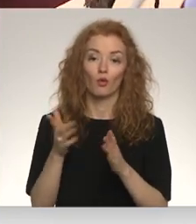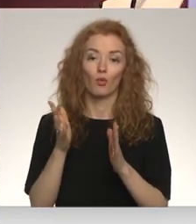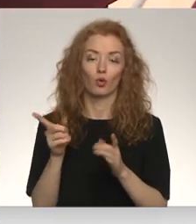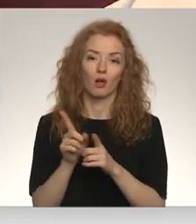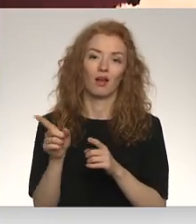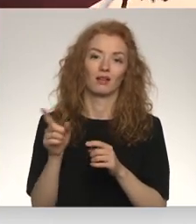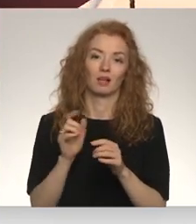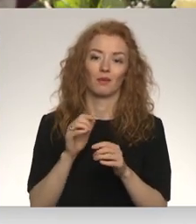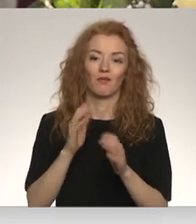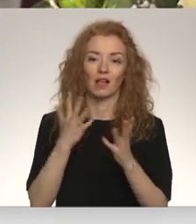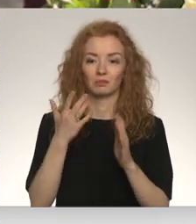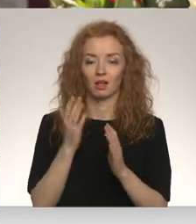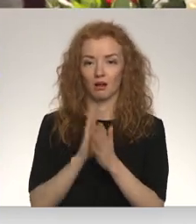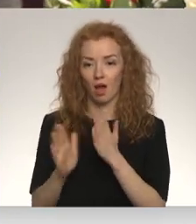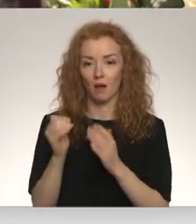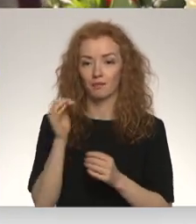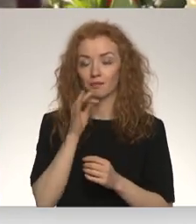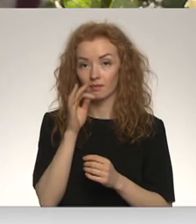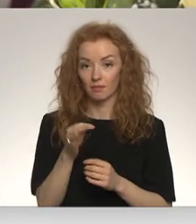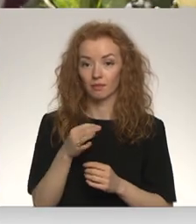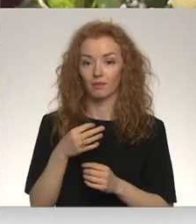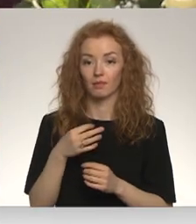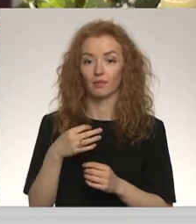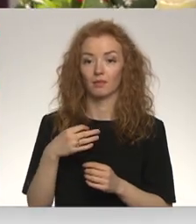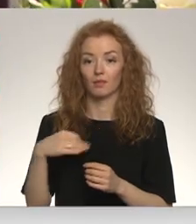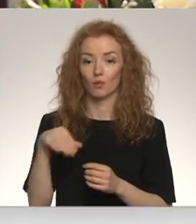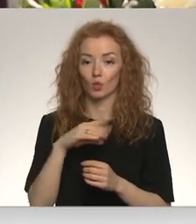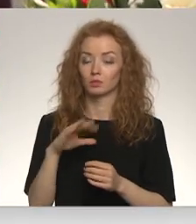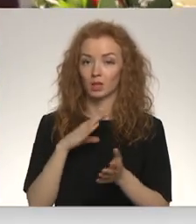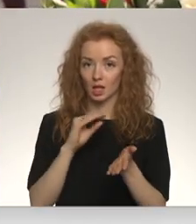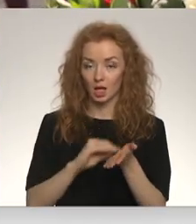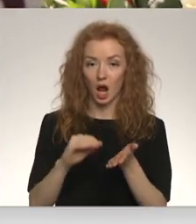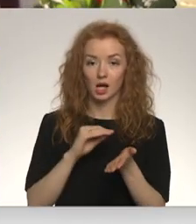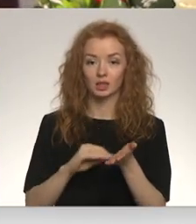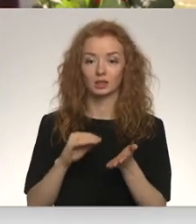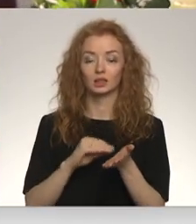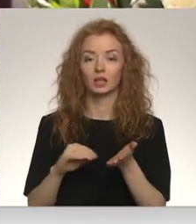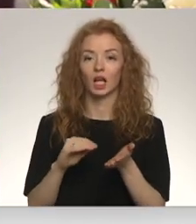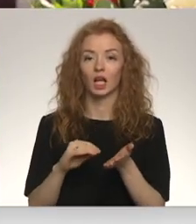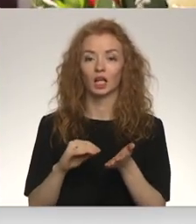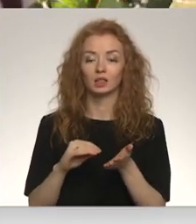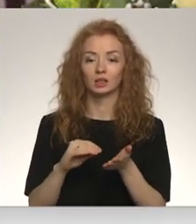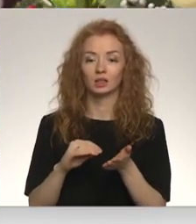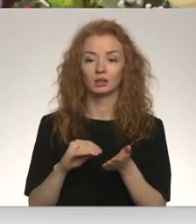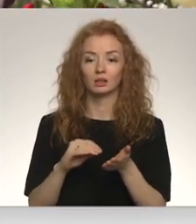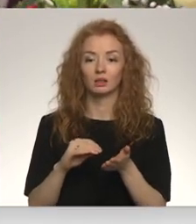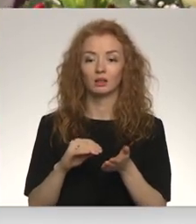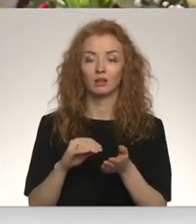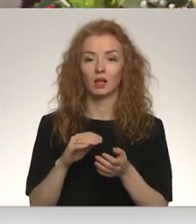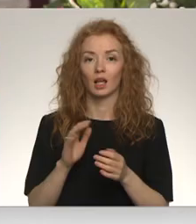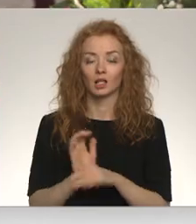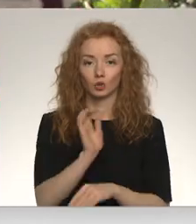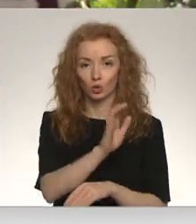no izsūtīšanas. Mūs kā bija rakstīts nacionālistu ģimeni izveda